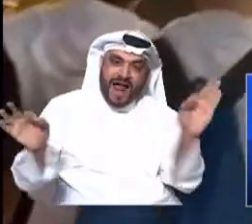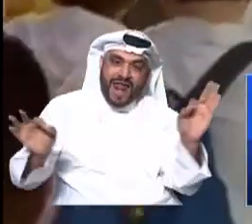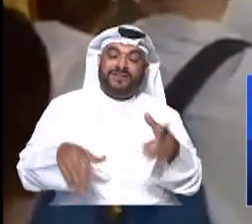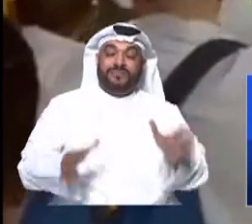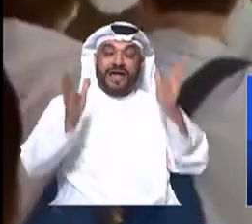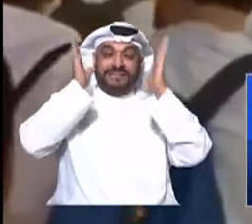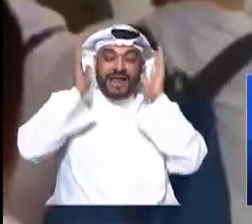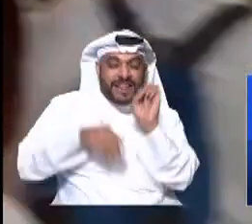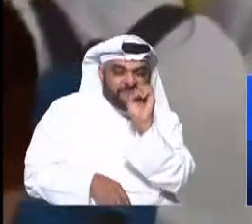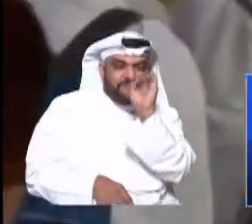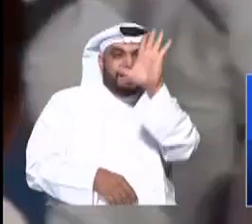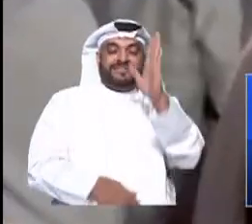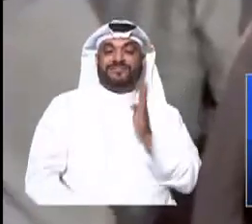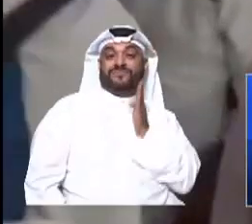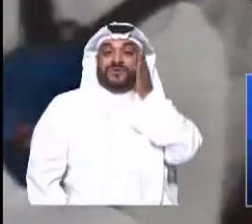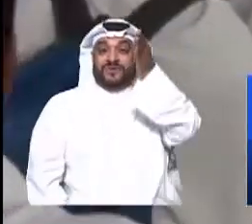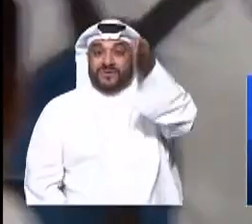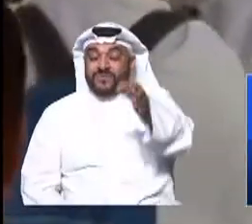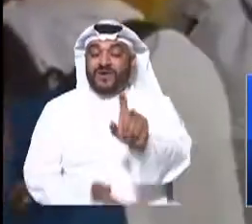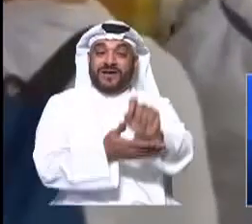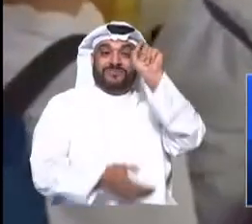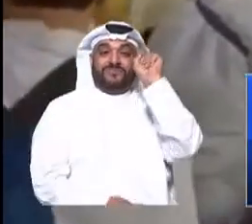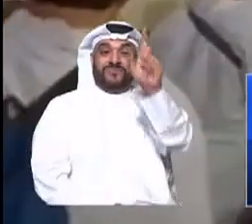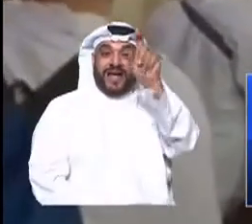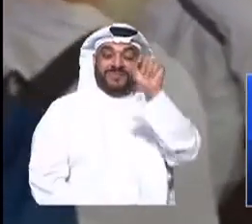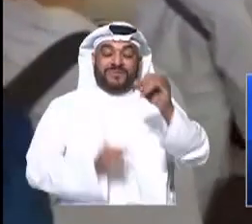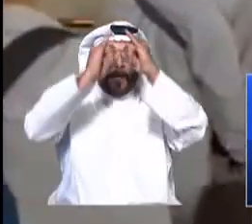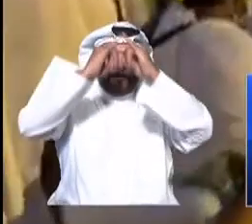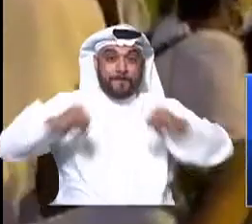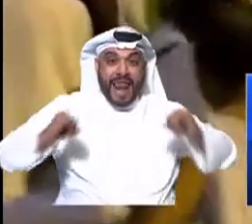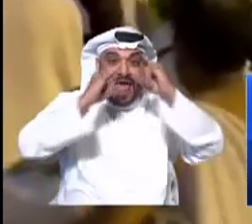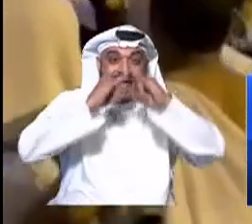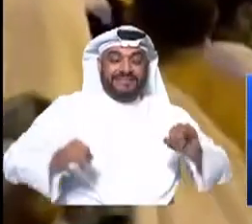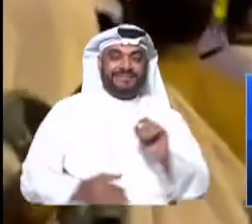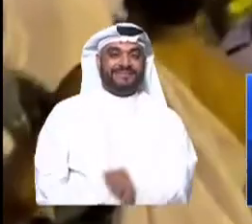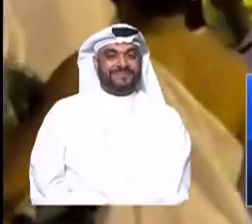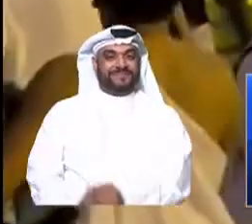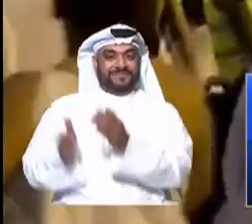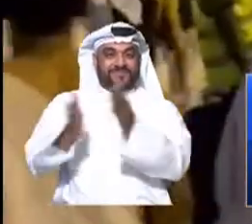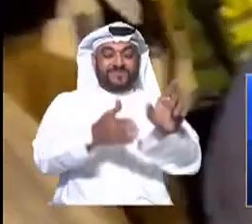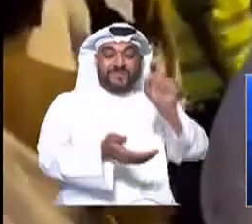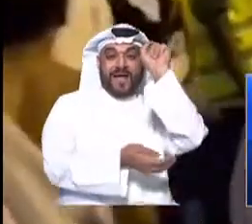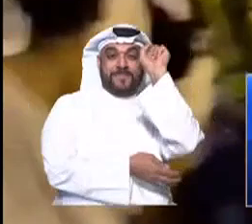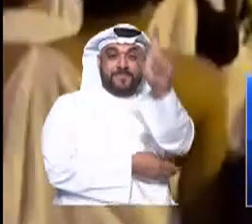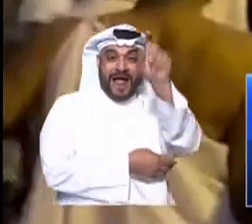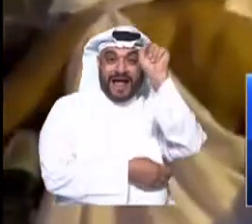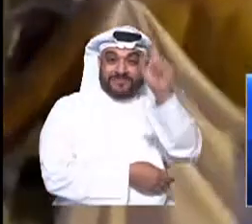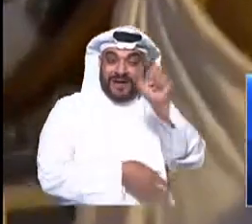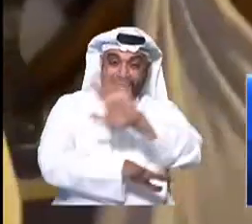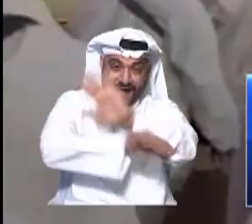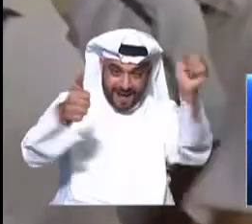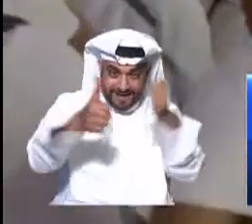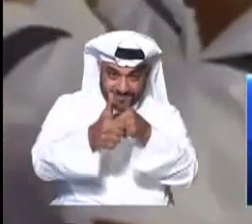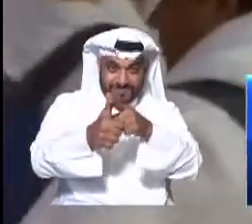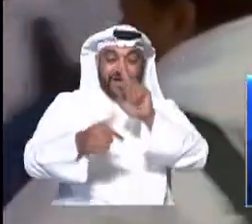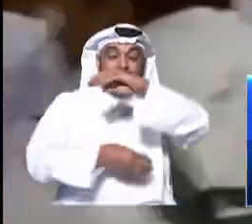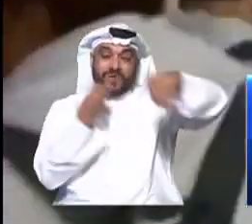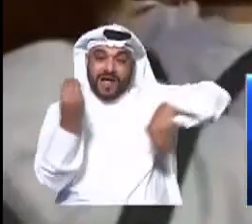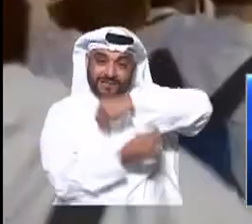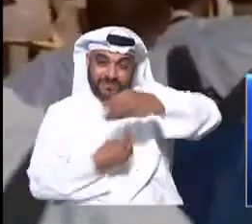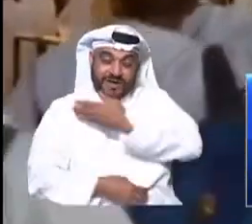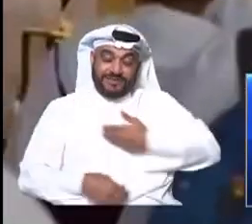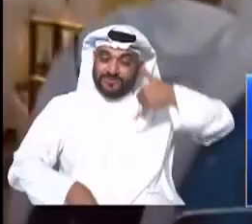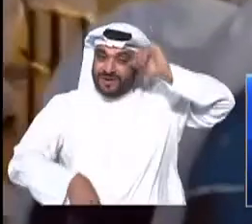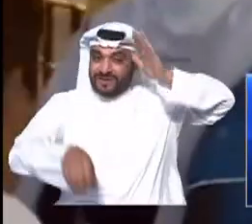صلاة الفجر يدفعون منها عائدين نحو منى قبل شروق الشمس لرمي جمرة العقبة وطواف الإفاضة ونحر